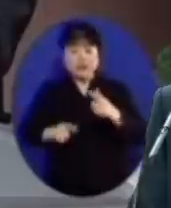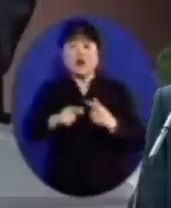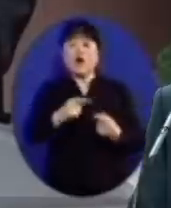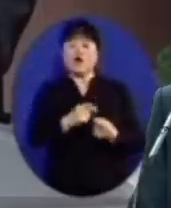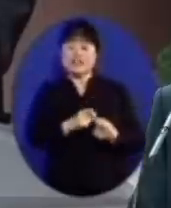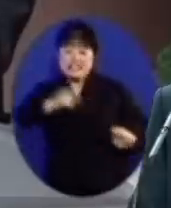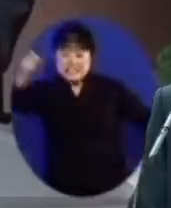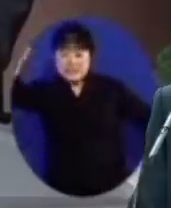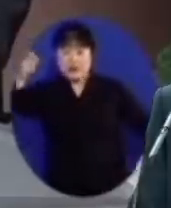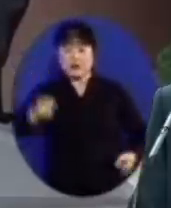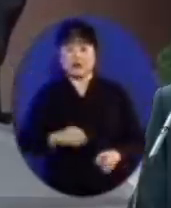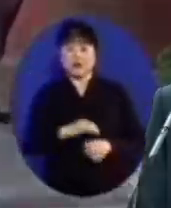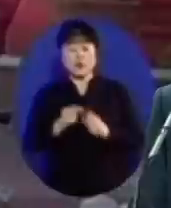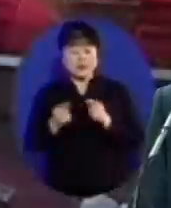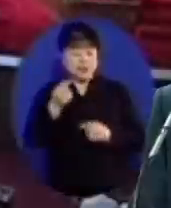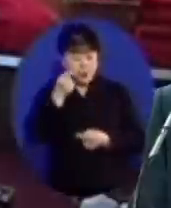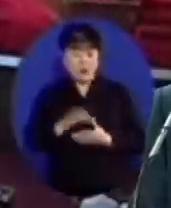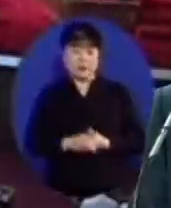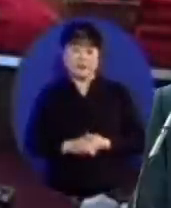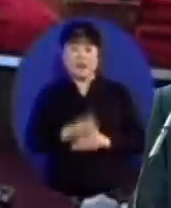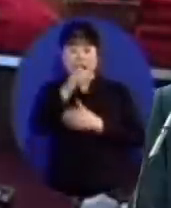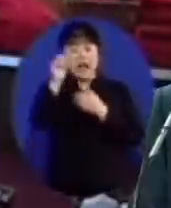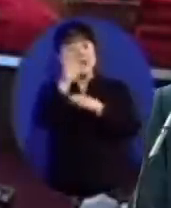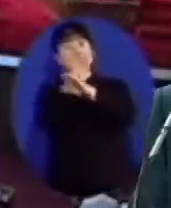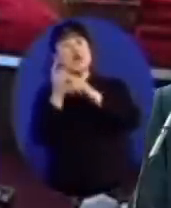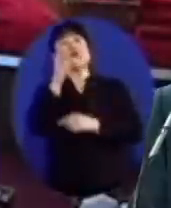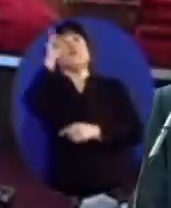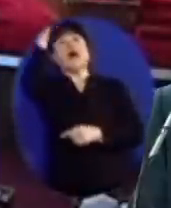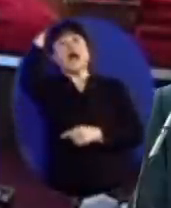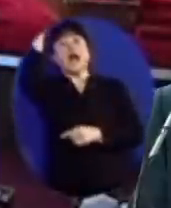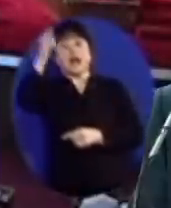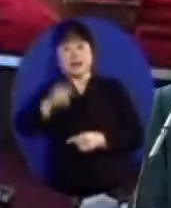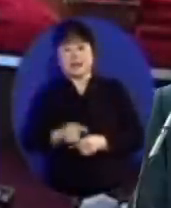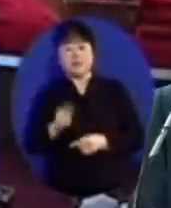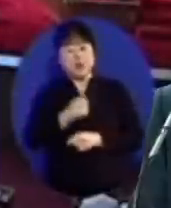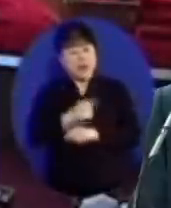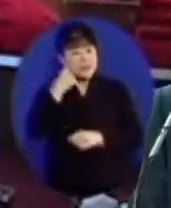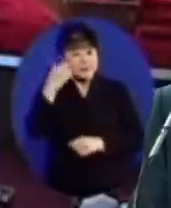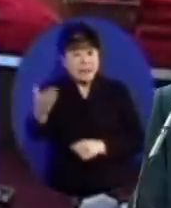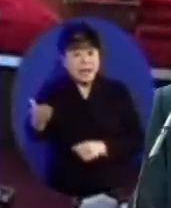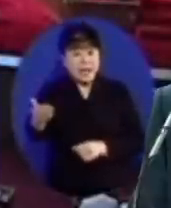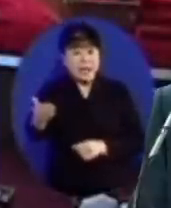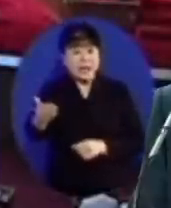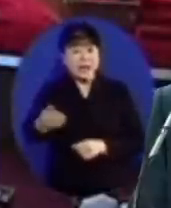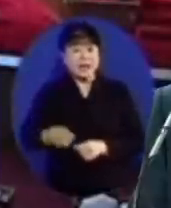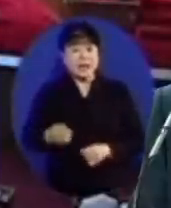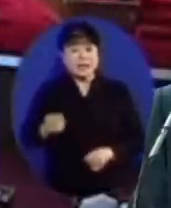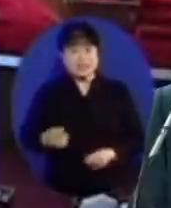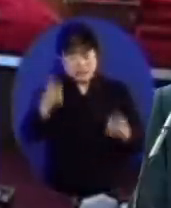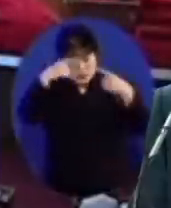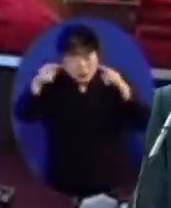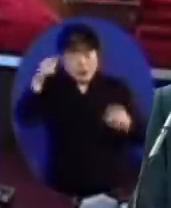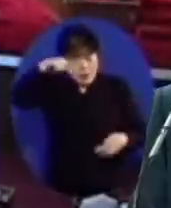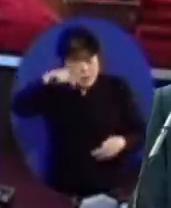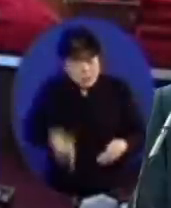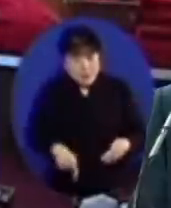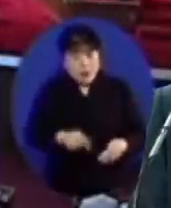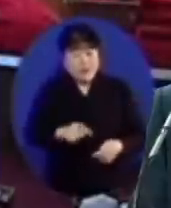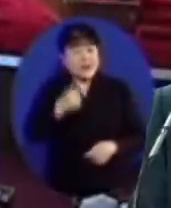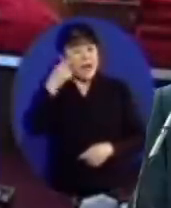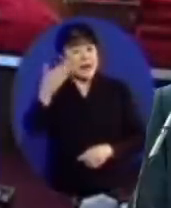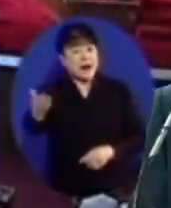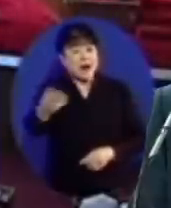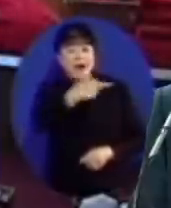것입니다. 욥기 11장 8절로 9절에 하늘보다 높으시니 내가 무엇을 하겠으며 수월보다 깊으시니 내가 어찌 알겠느냐,